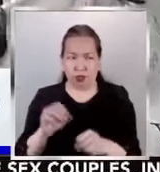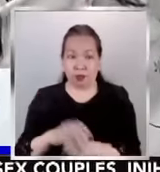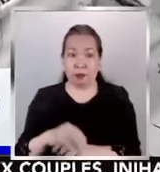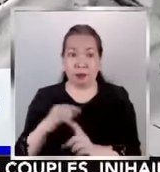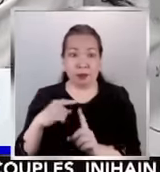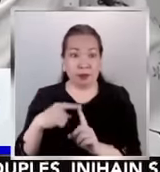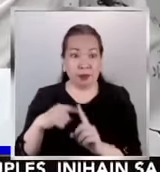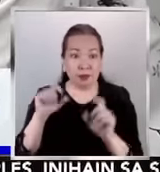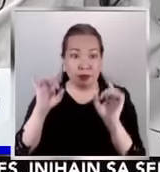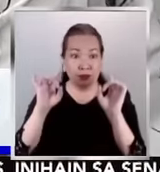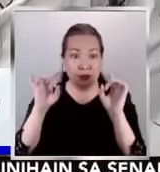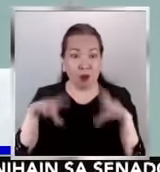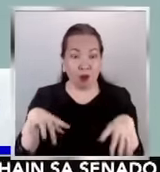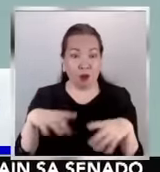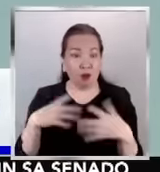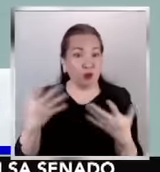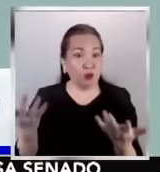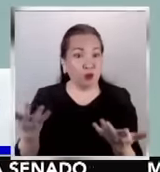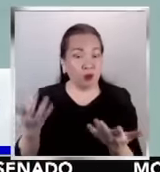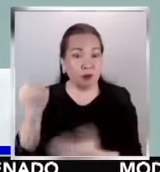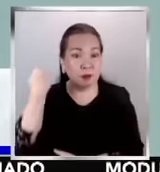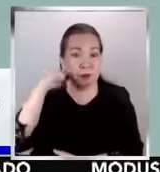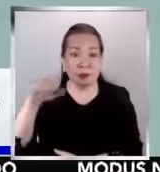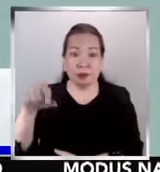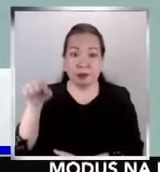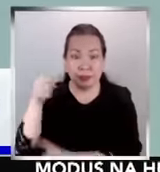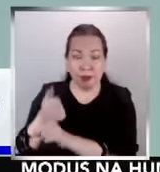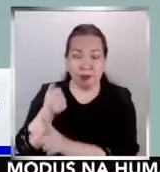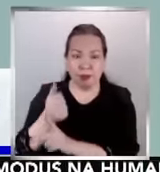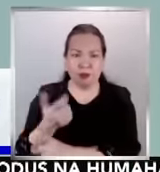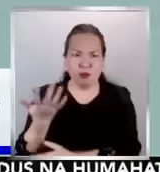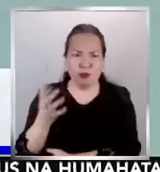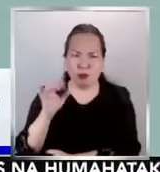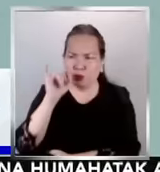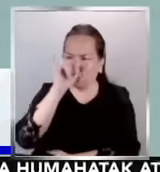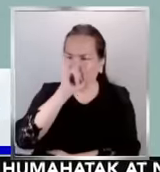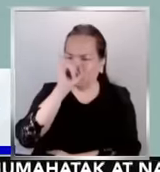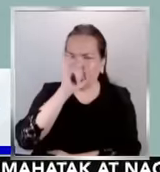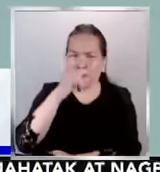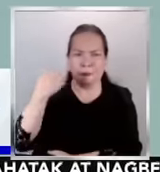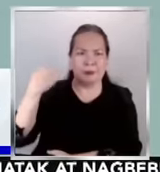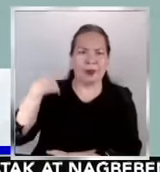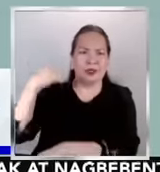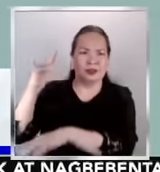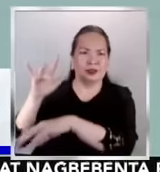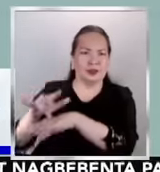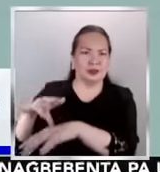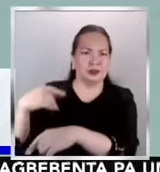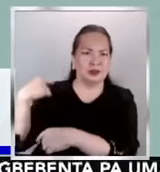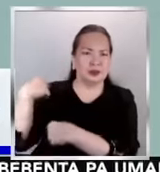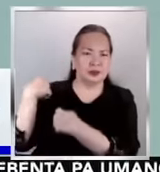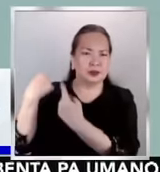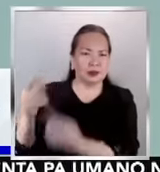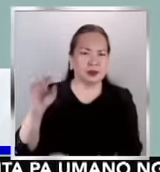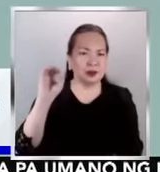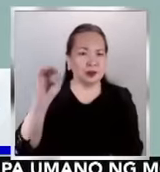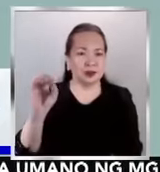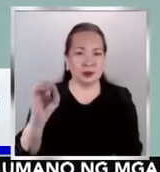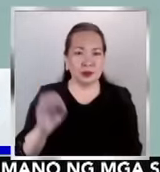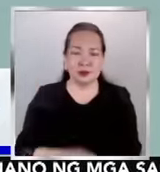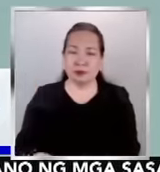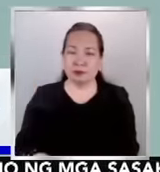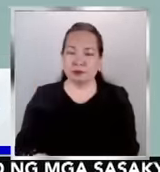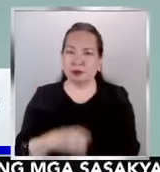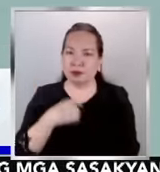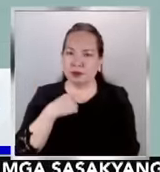na ganap raw ang violation sa lugar na hindi pa niya nararating sa tanang buhay niya pagtingin ko doun sa violation